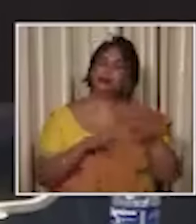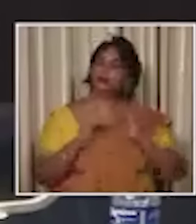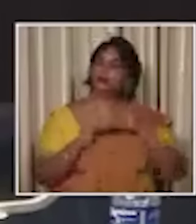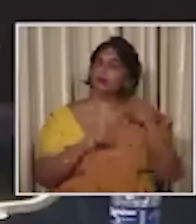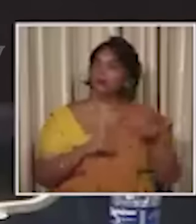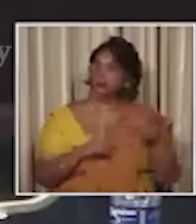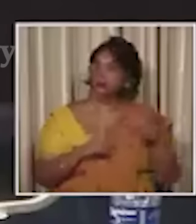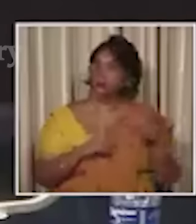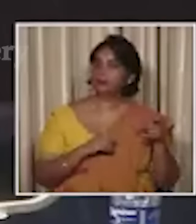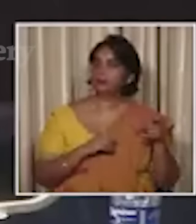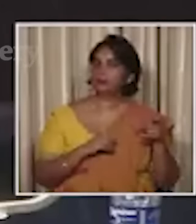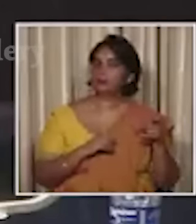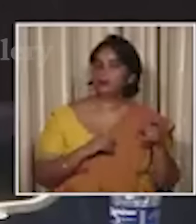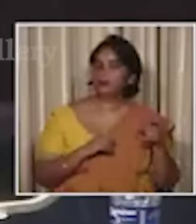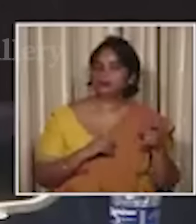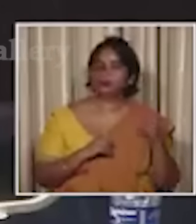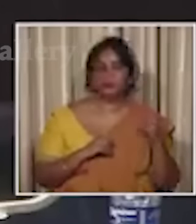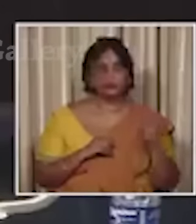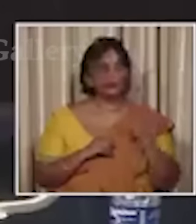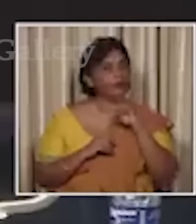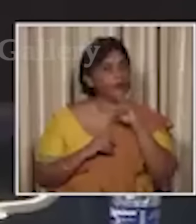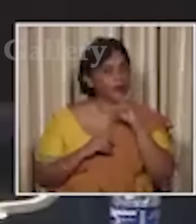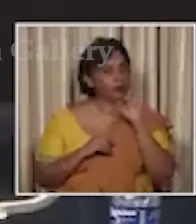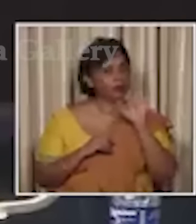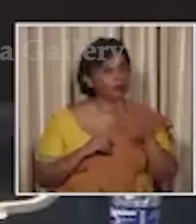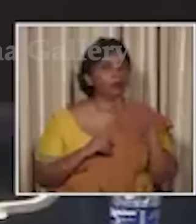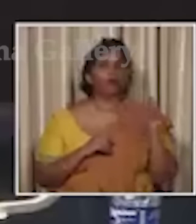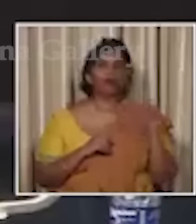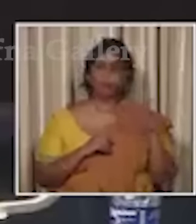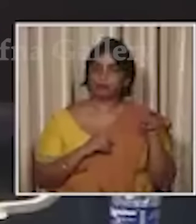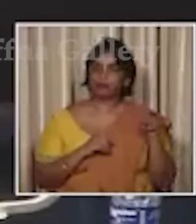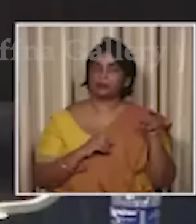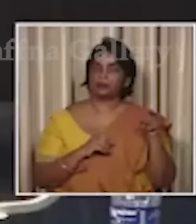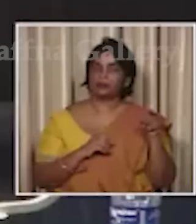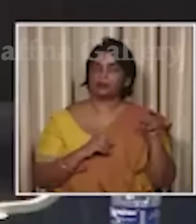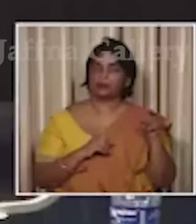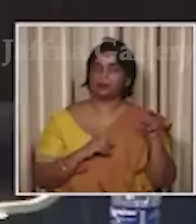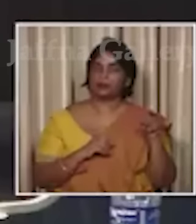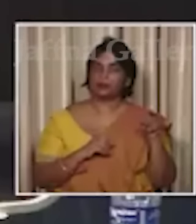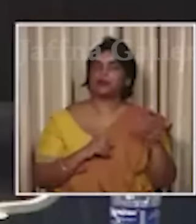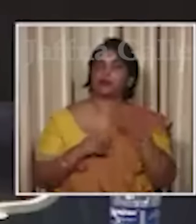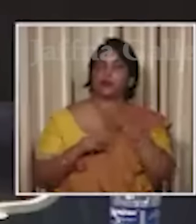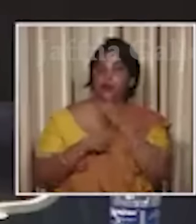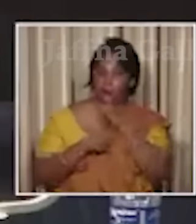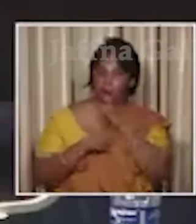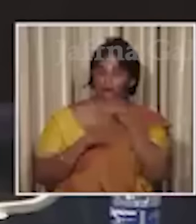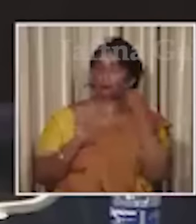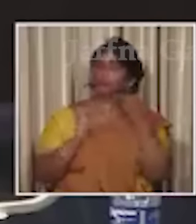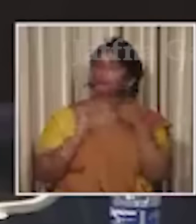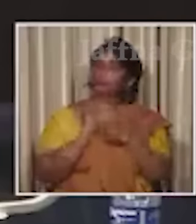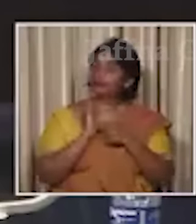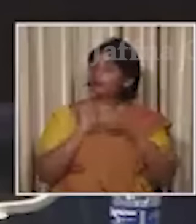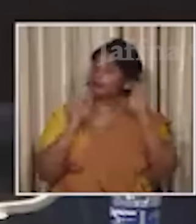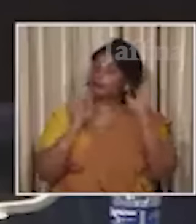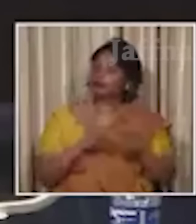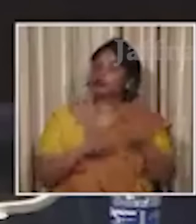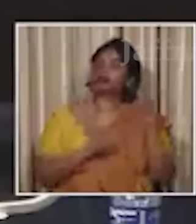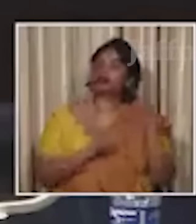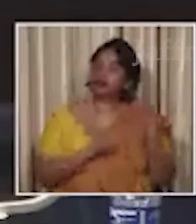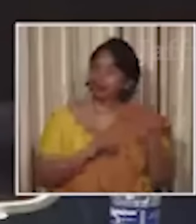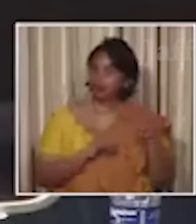அந்த நீதிமன்றம் அதை ஆராயக்கூட முடியாத அளவுக்கு மேல்மட்ட அழுத்தங்கள் நெருக்கடிகள் காரணமாக அந்த சட்டத்தின் கீழ் அவர்கள்